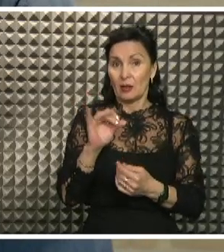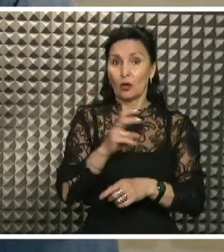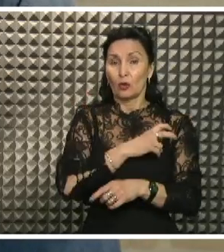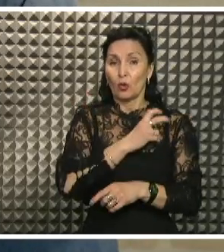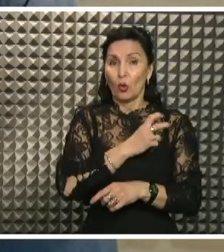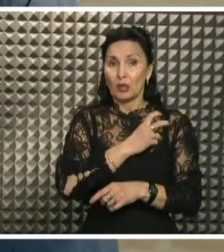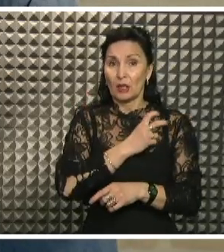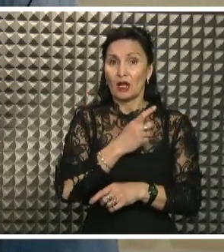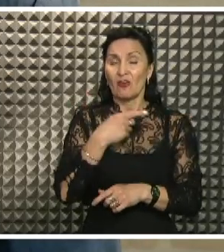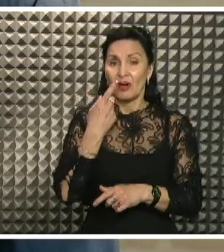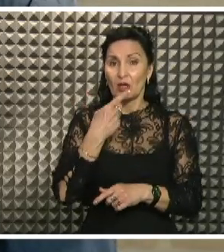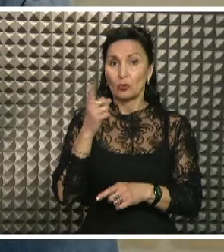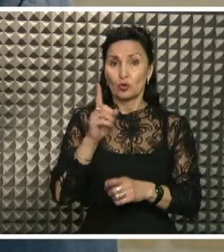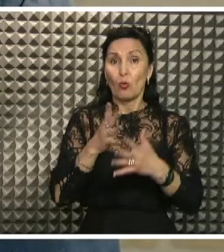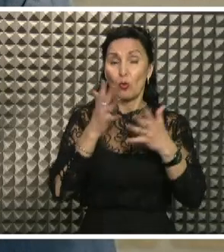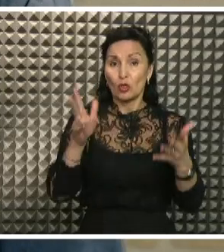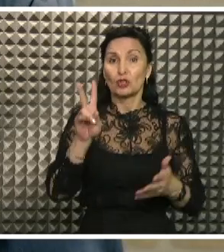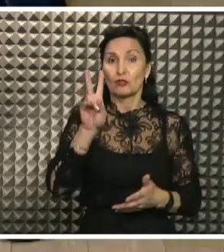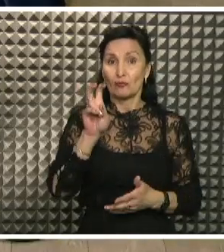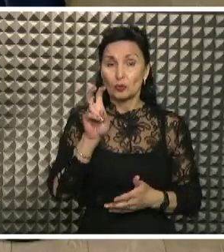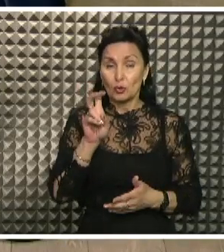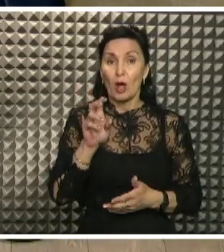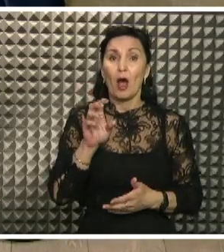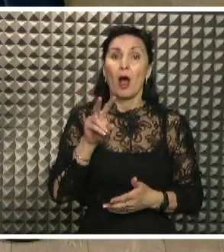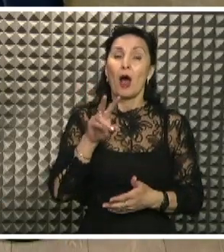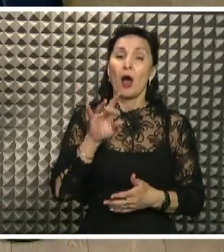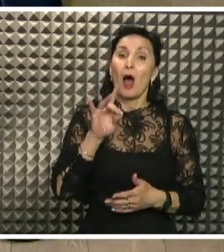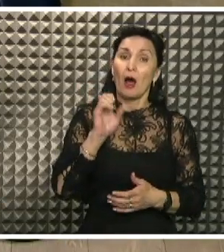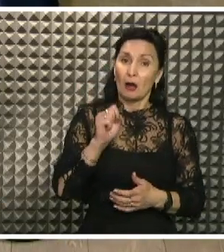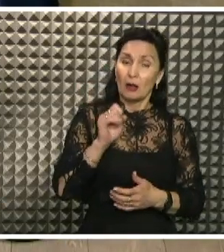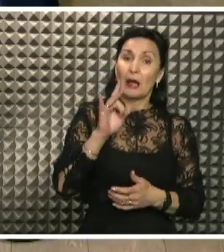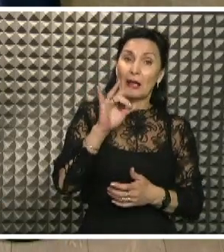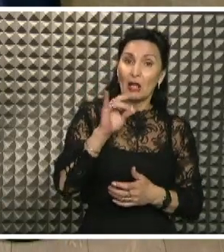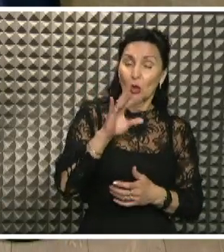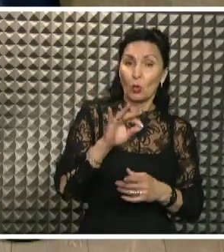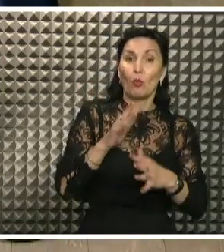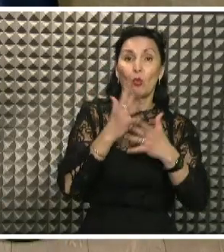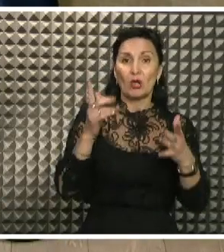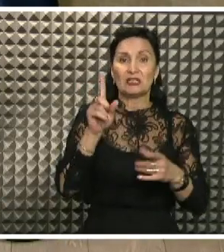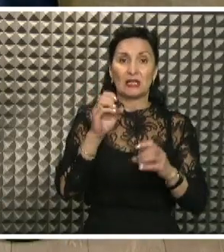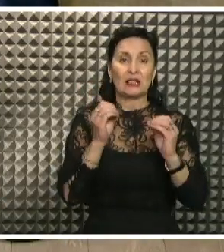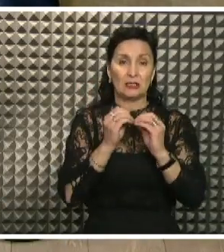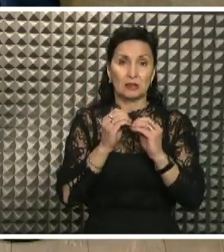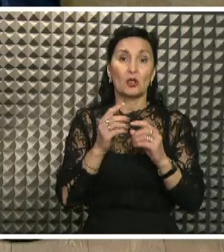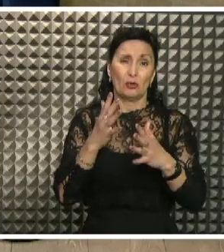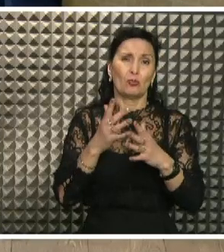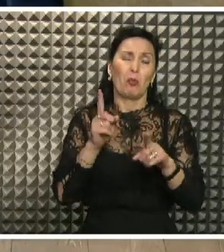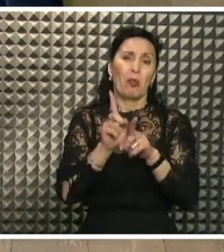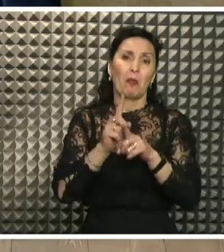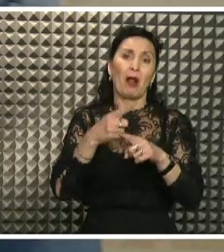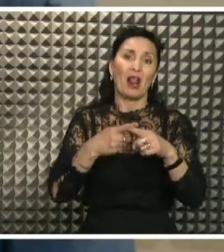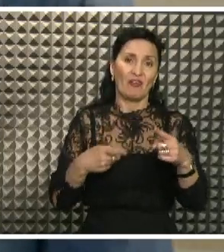доктор говорил, больше 200 вызывает, то риновирусы – это более 110, то есть больше половины практически, ну,